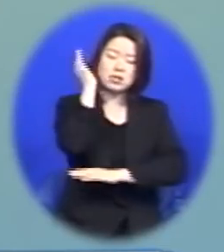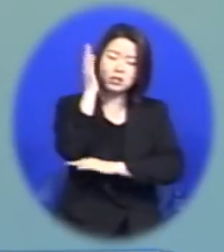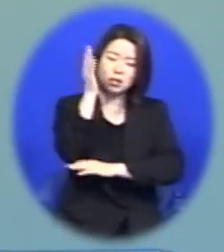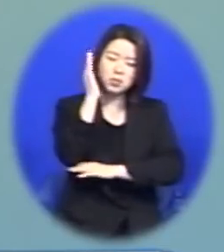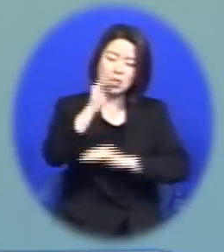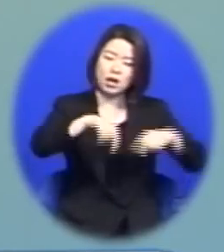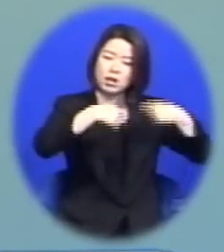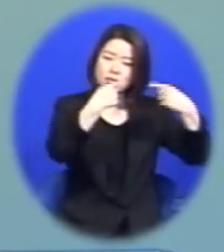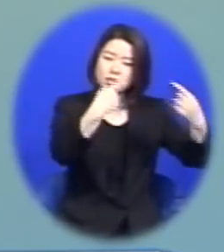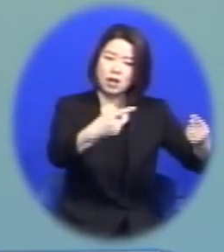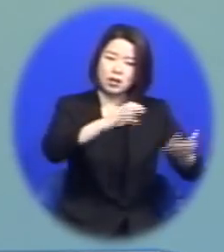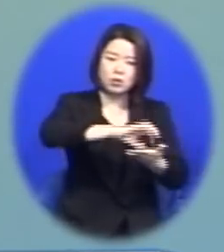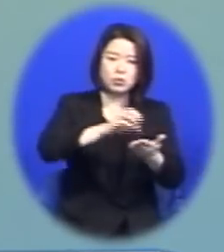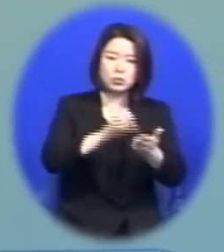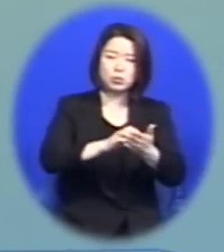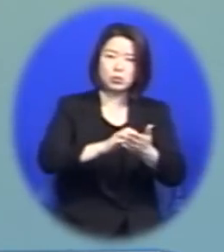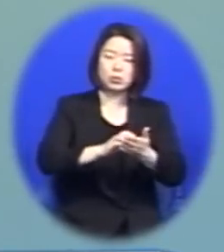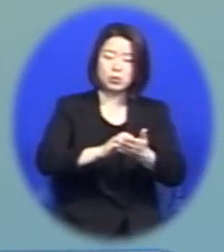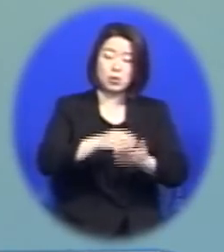아십니까